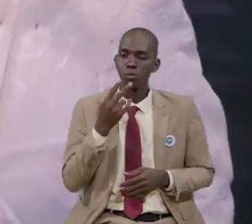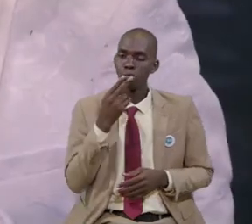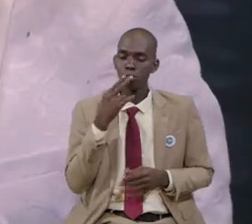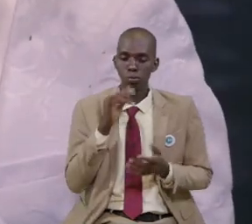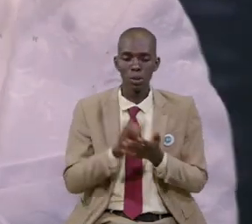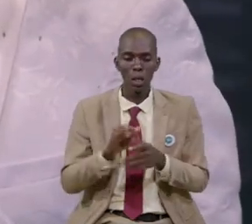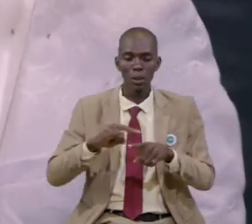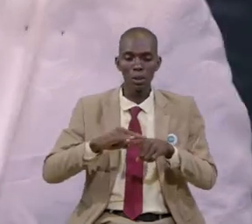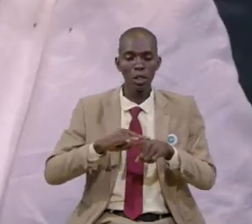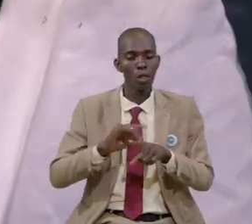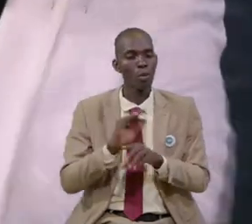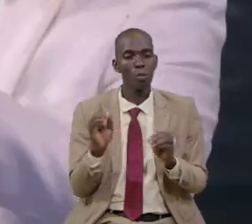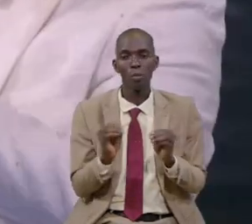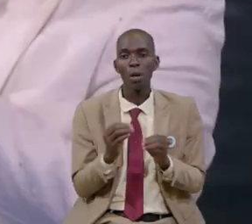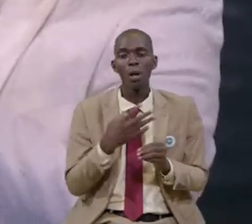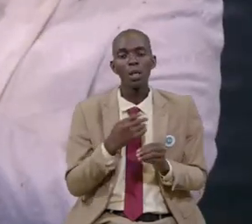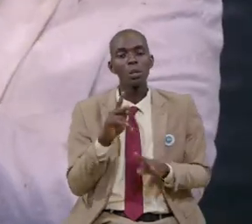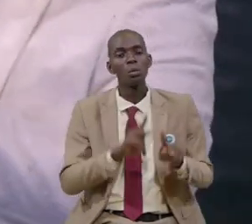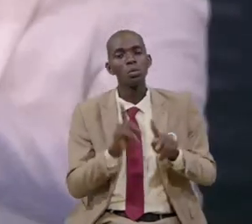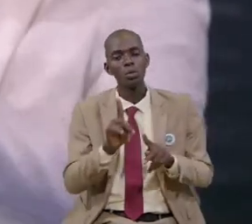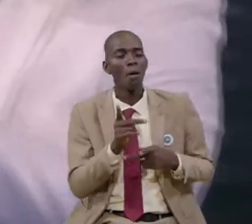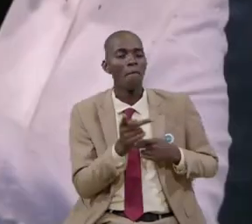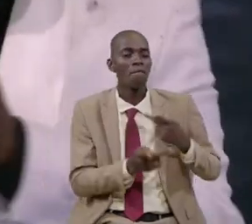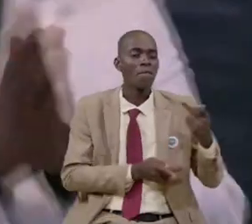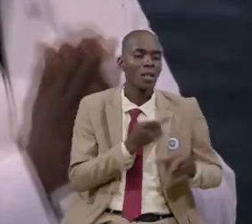Et les gens que vous visitez la nuit,